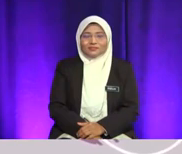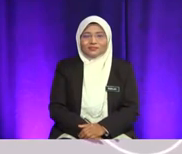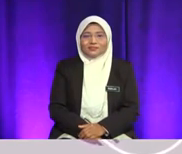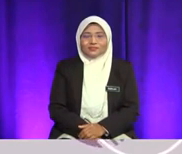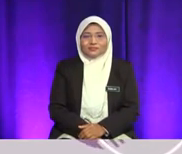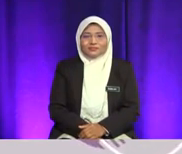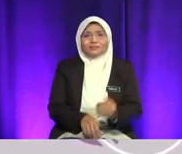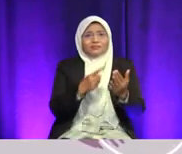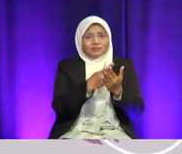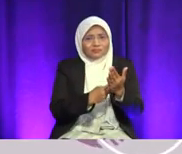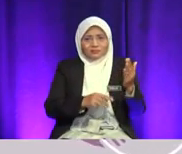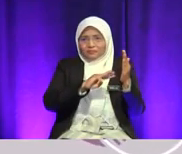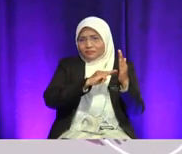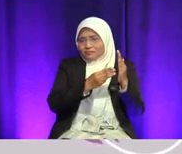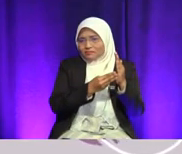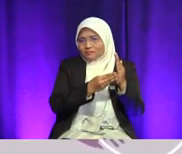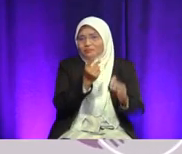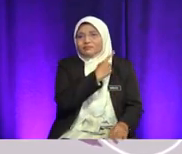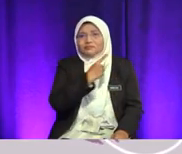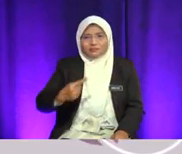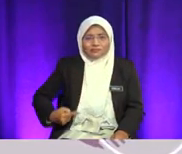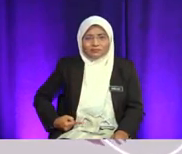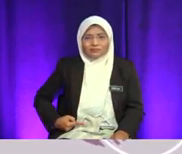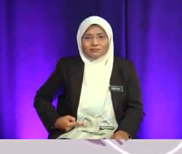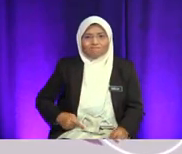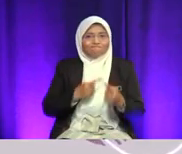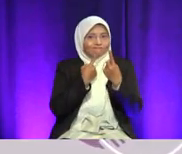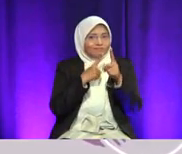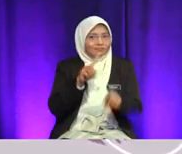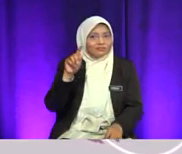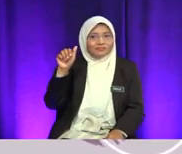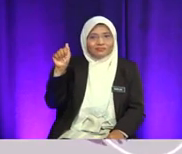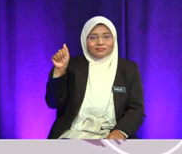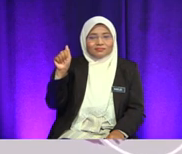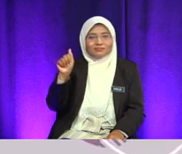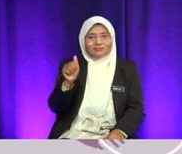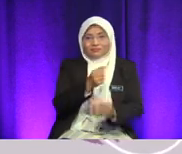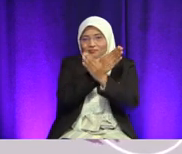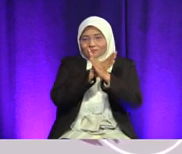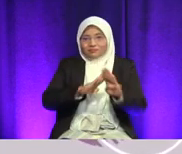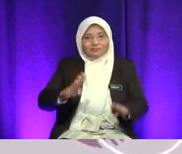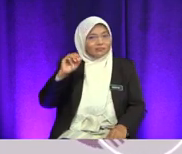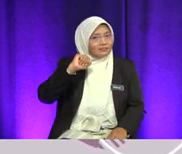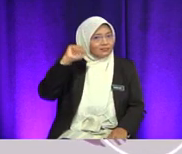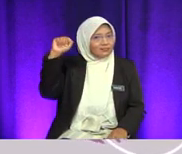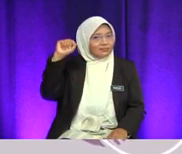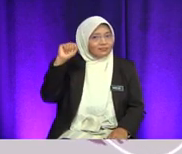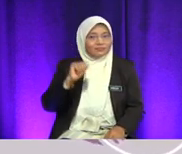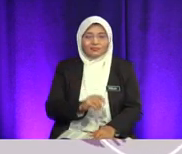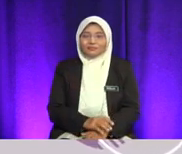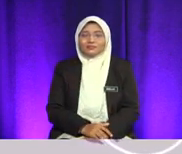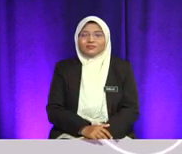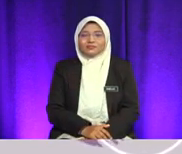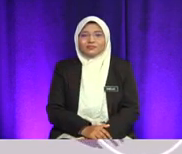Apakah pengertian kedaulatan e Bebas Merdeka Oke Fatimah menjawab jawaban pengertian kedaulatan